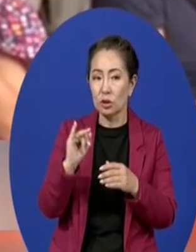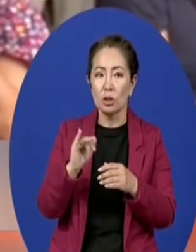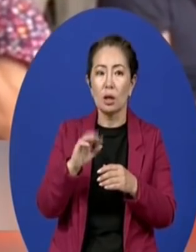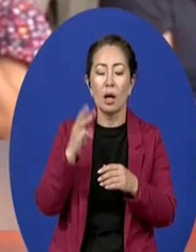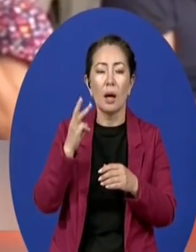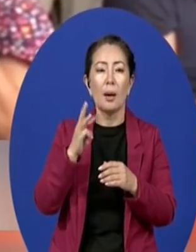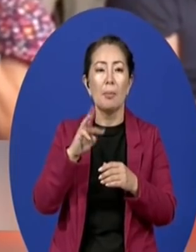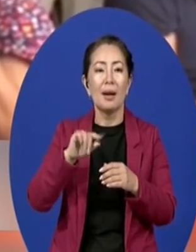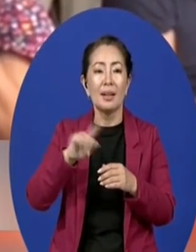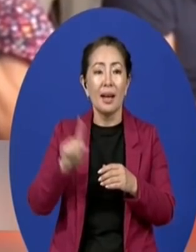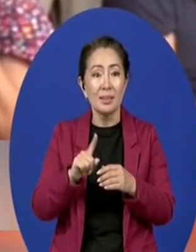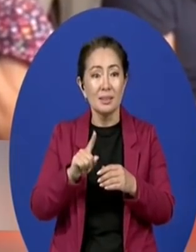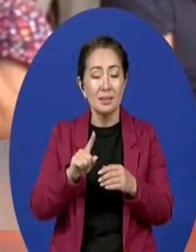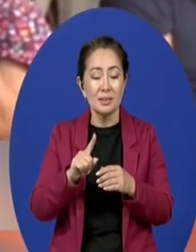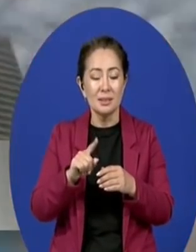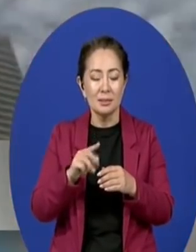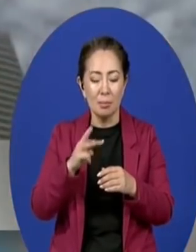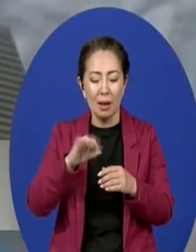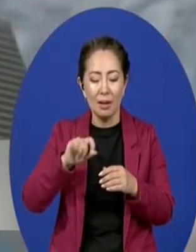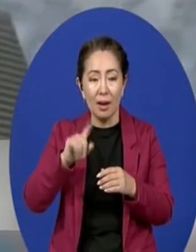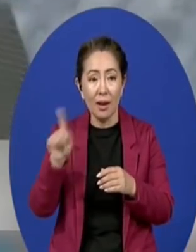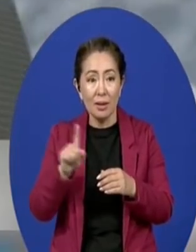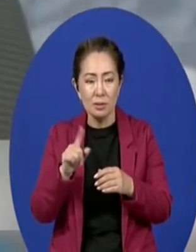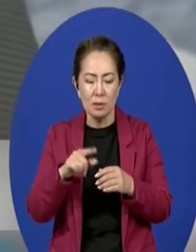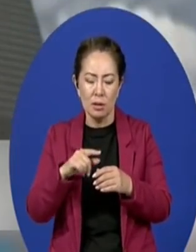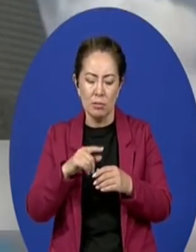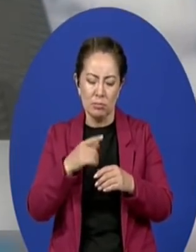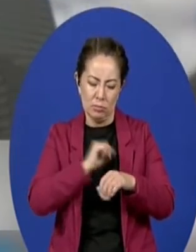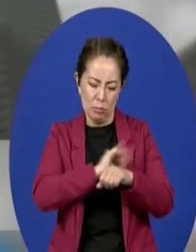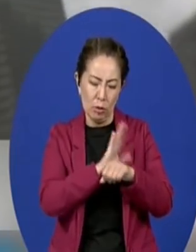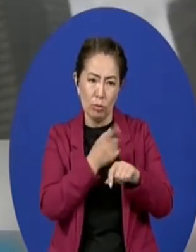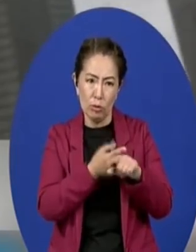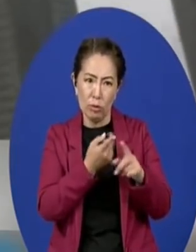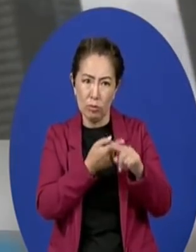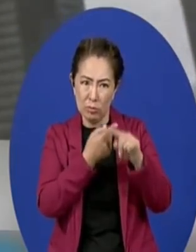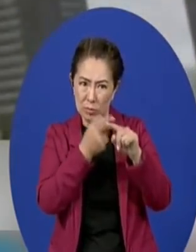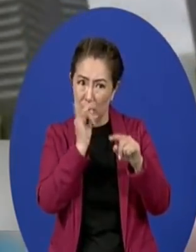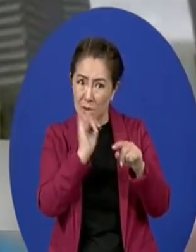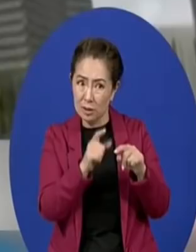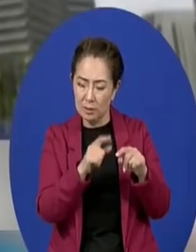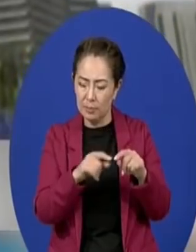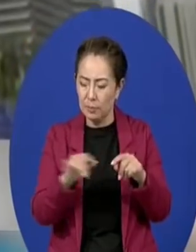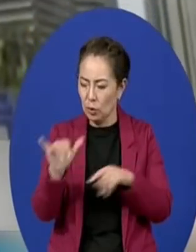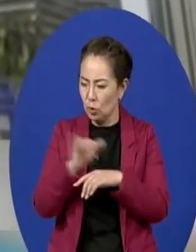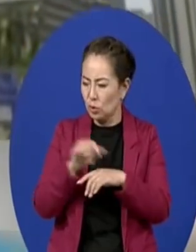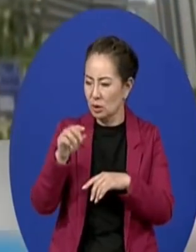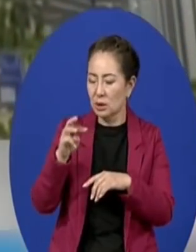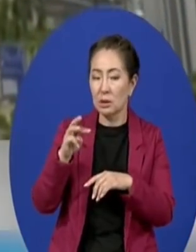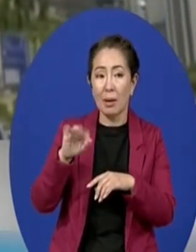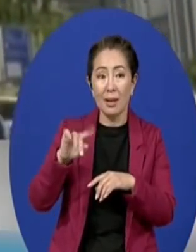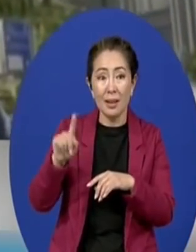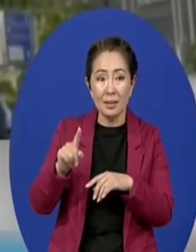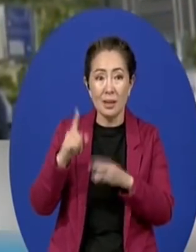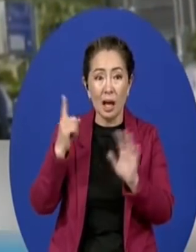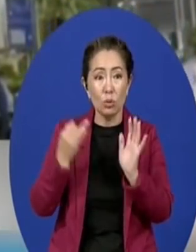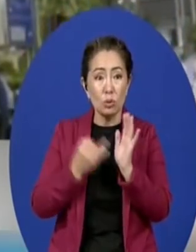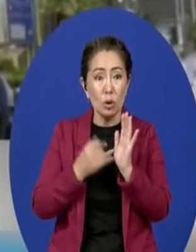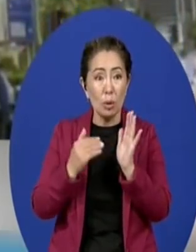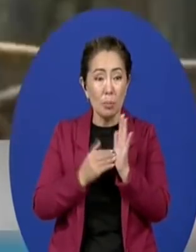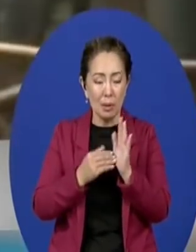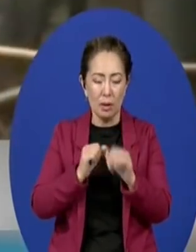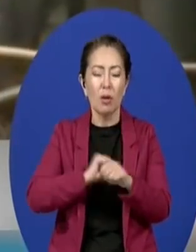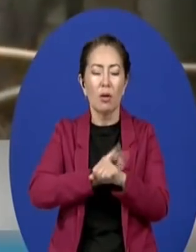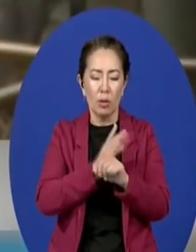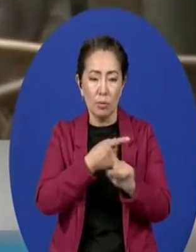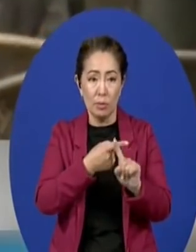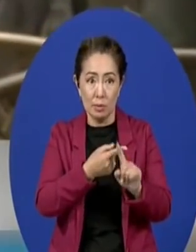улсад мөн л халдварын тохиолдлын тос сүүлийн үед эрс нэмэгдэж байна. Тус улсад Ням гарагт 17,000 гаруй хүнээс